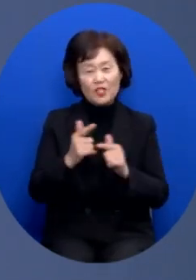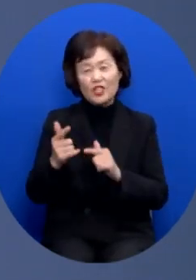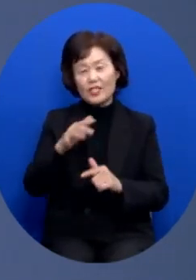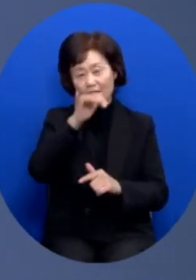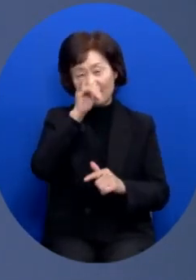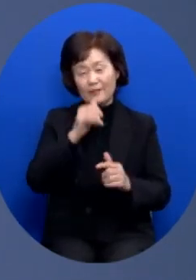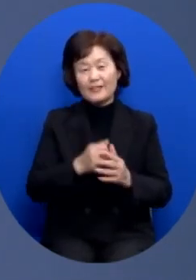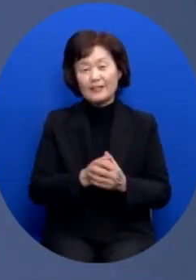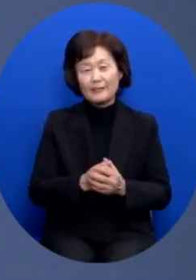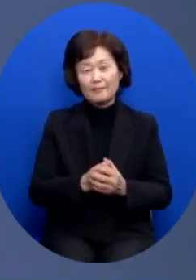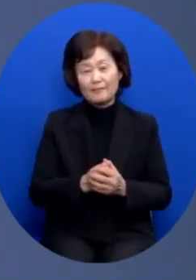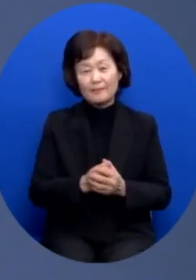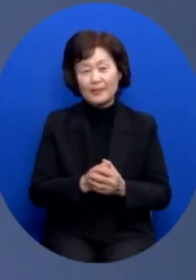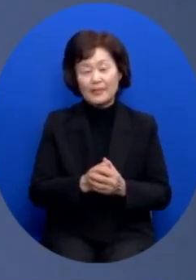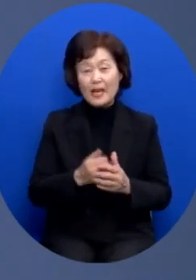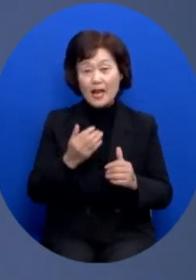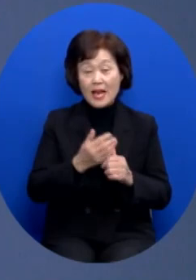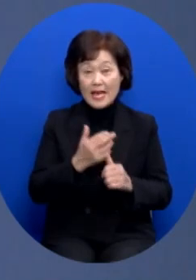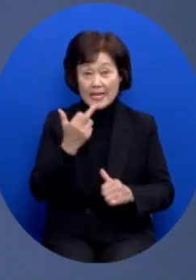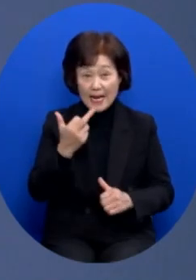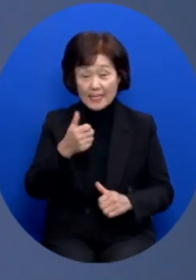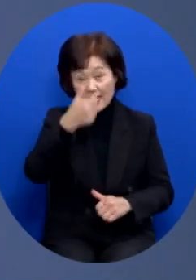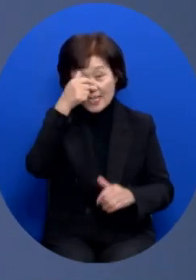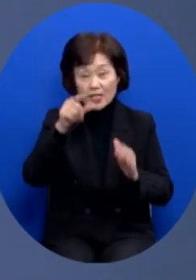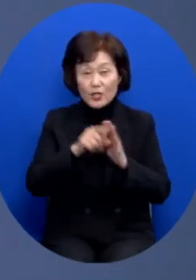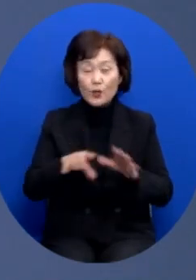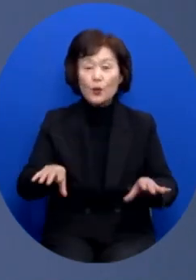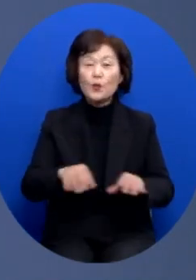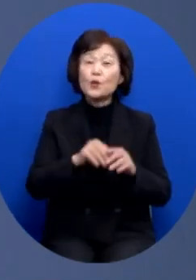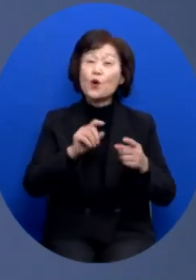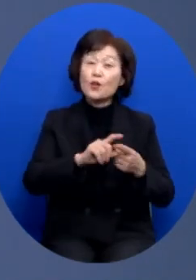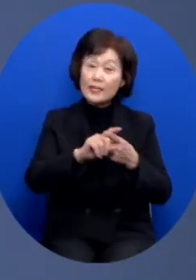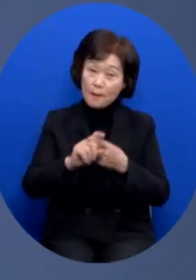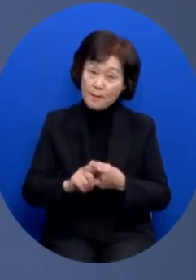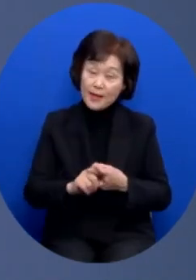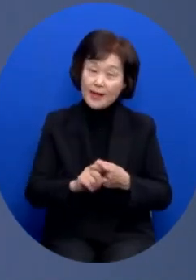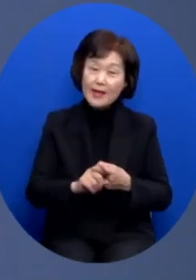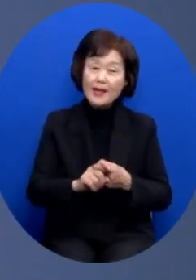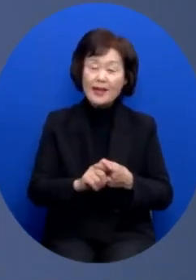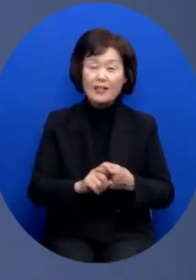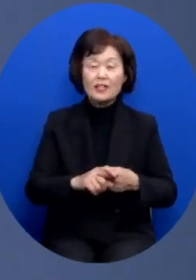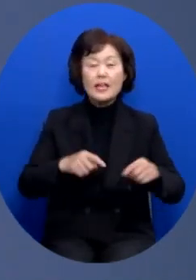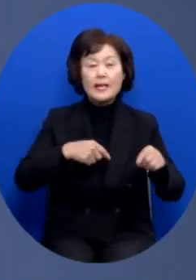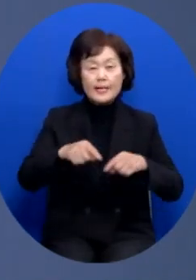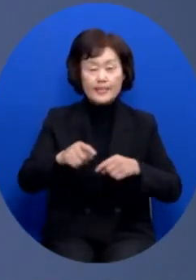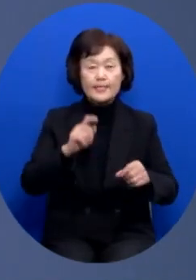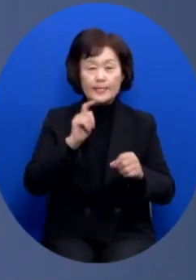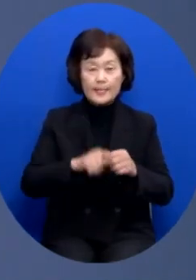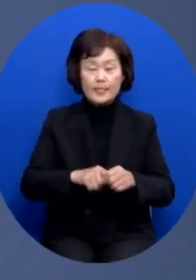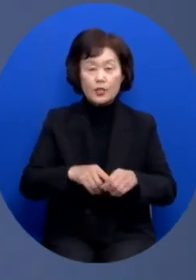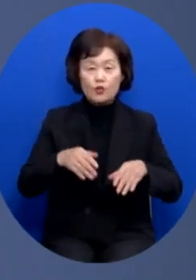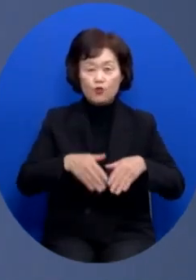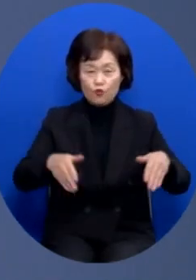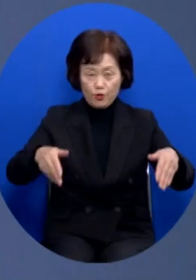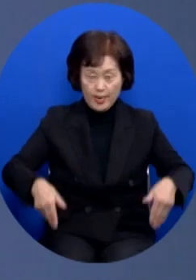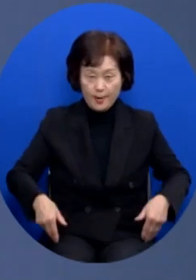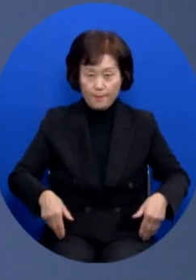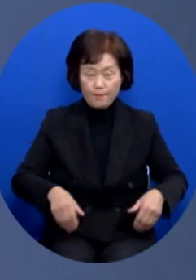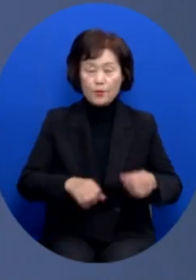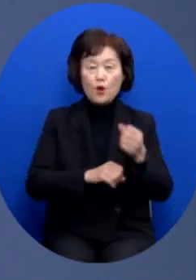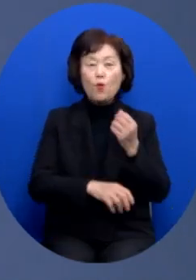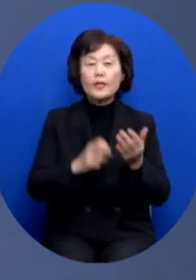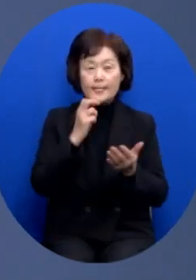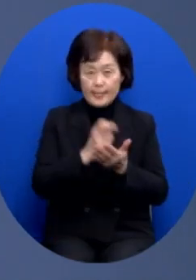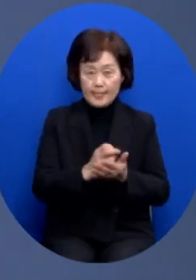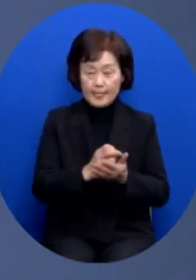있습니다. 우리 양산 기독교 총연합회는 철저히 정치적 중립을 원칙으로 하고 또